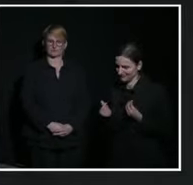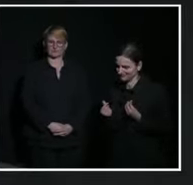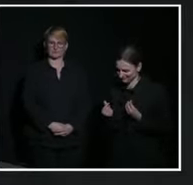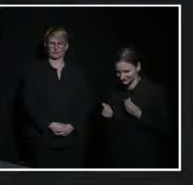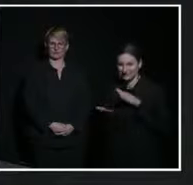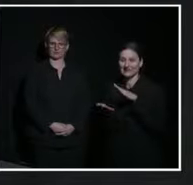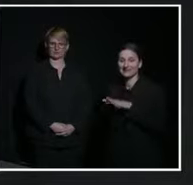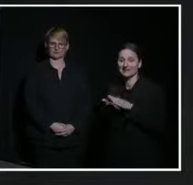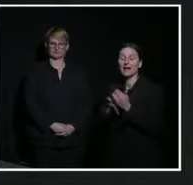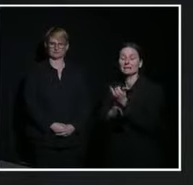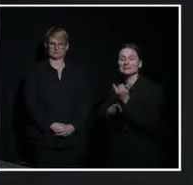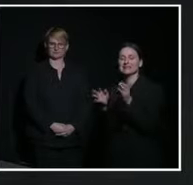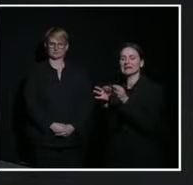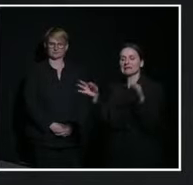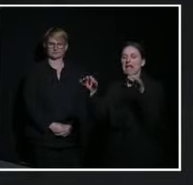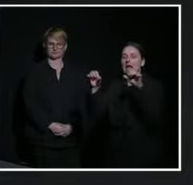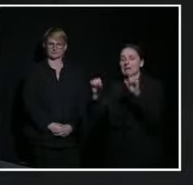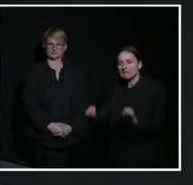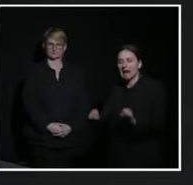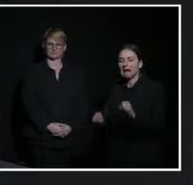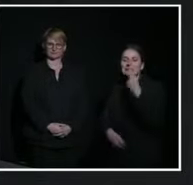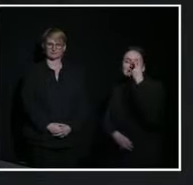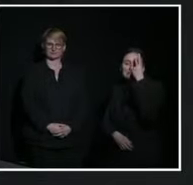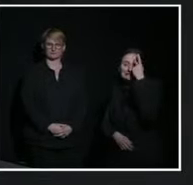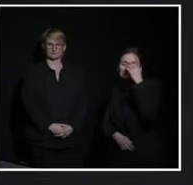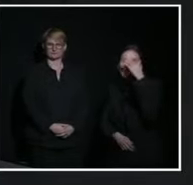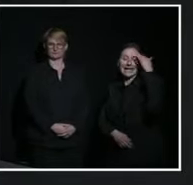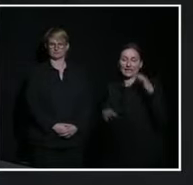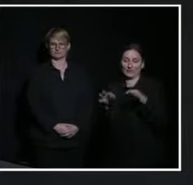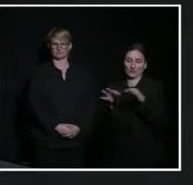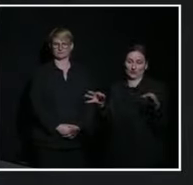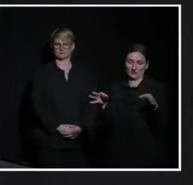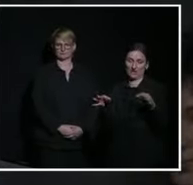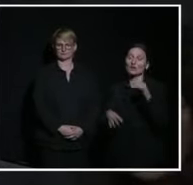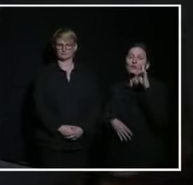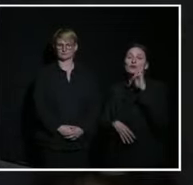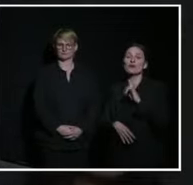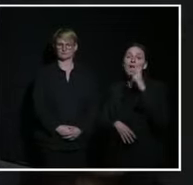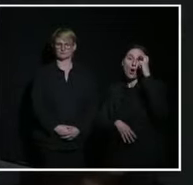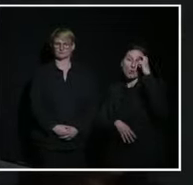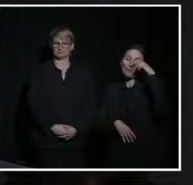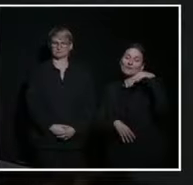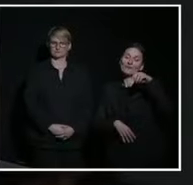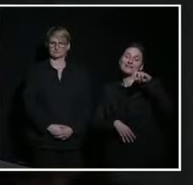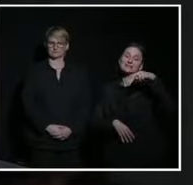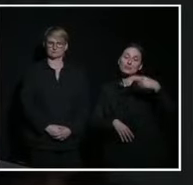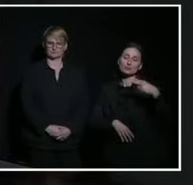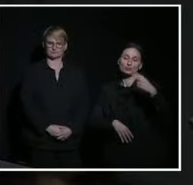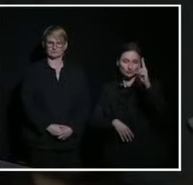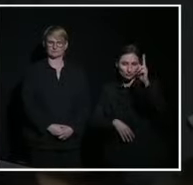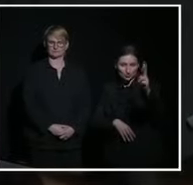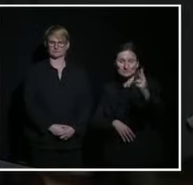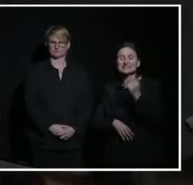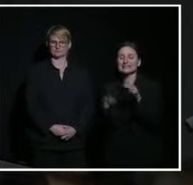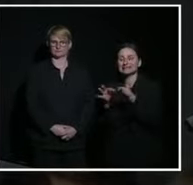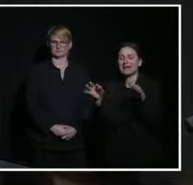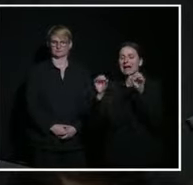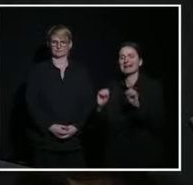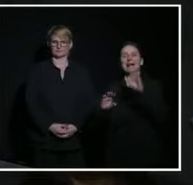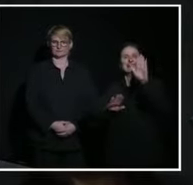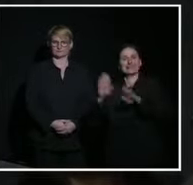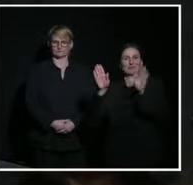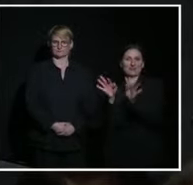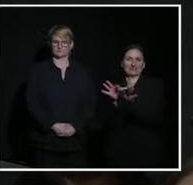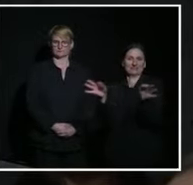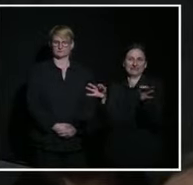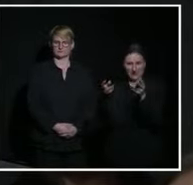sagt, jeder Tag kann ein Erinnerungstag sein. Aber wie die Frau Münch gerade auch gesagt hat, ich finde auch, jeder Tag kann ein Demokratietag sein. Also deswegen glaube